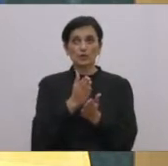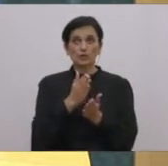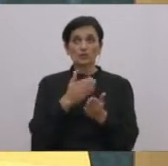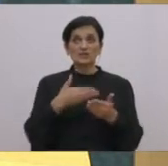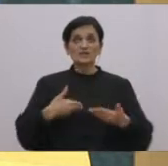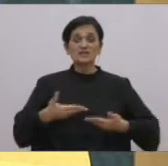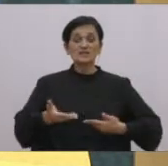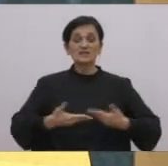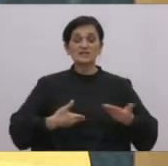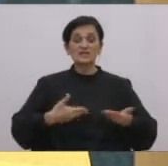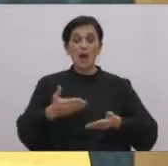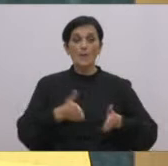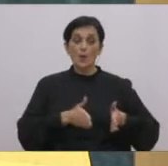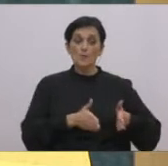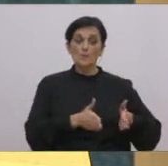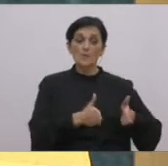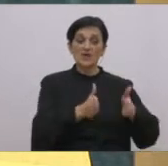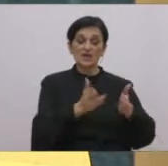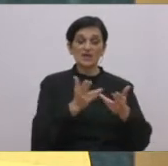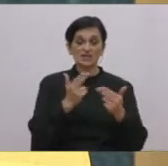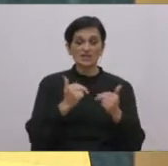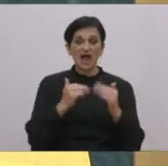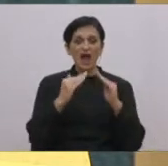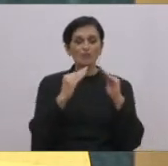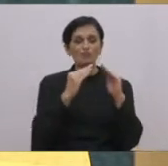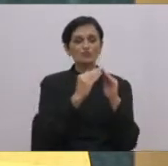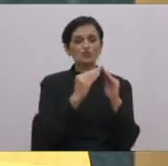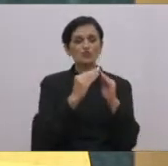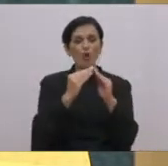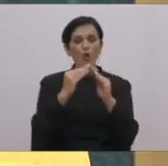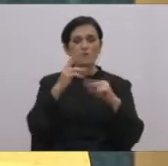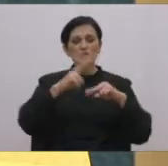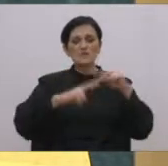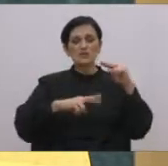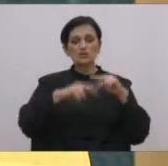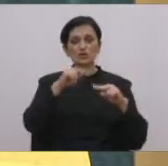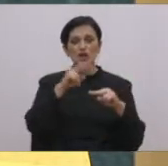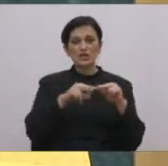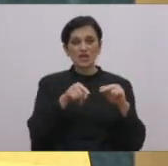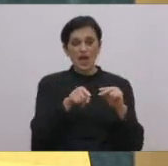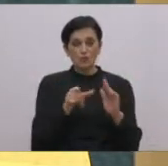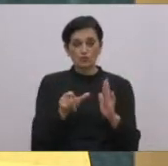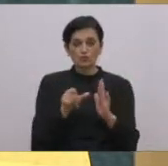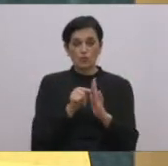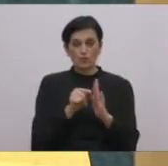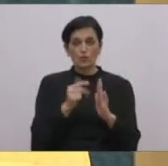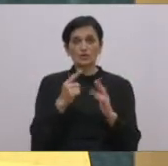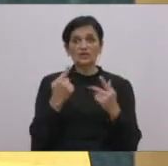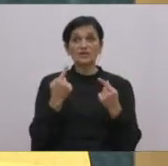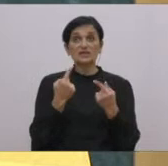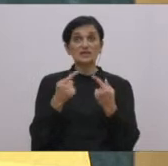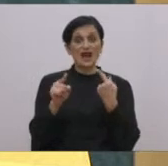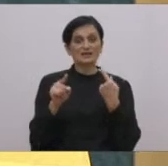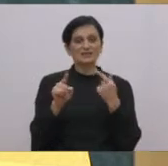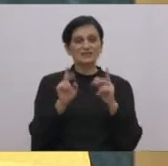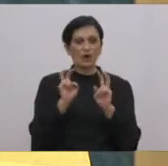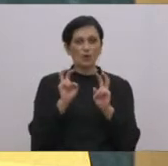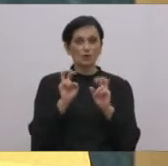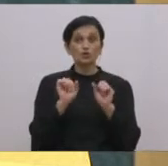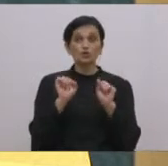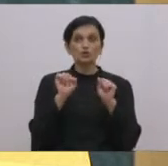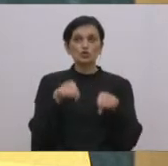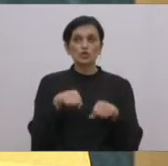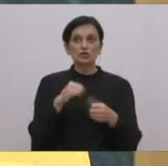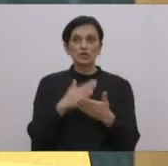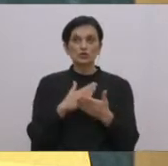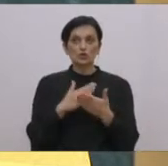sapeahmalo, bilike bisada, cohebis, mșene bloba stan, mi marte bași romeliți, kide ganshoave buli, asetkuat, șețatile bloba ari,